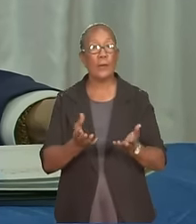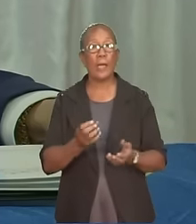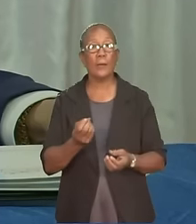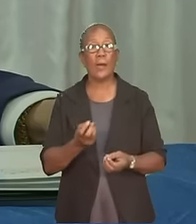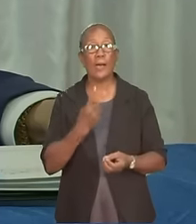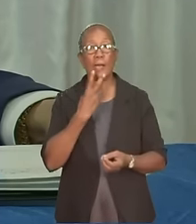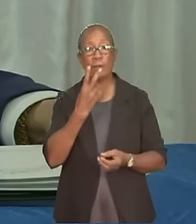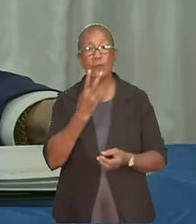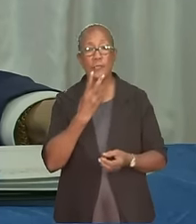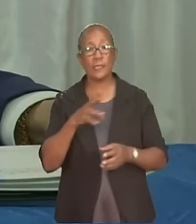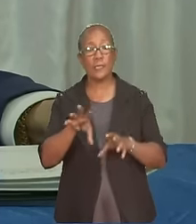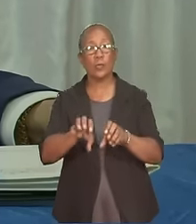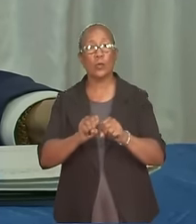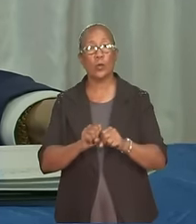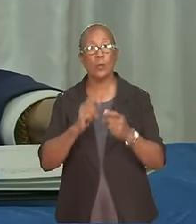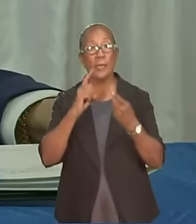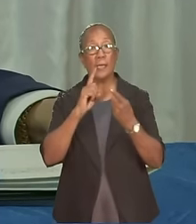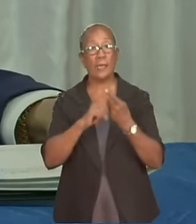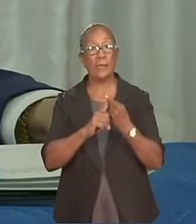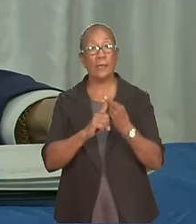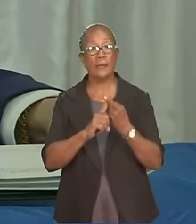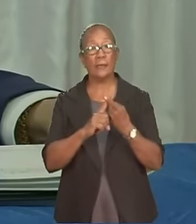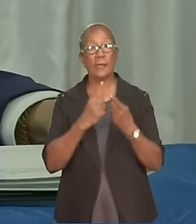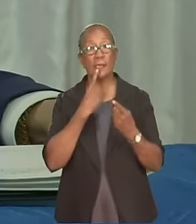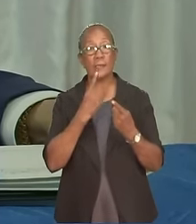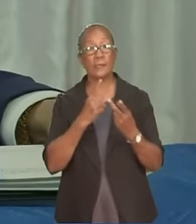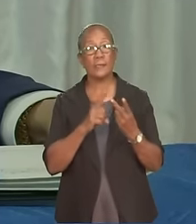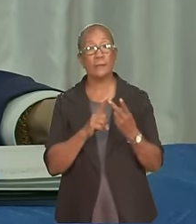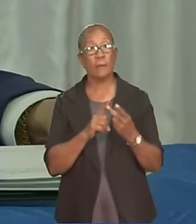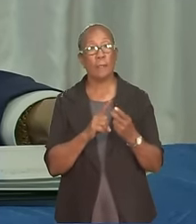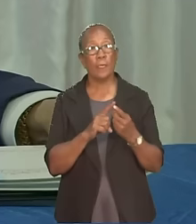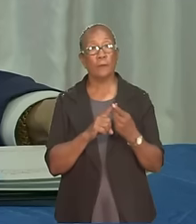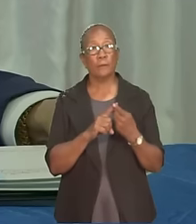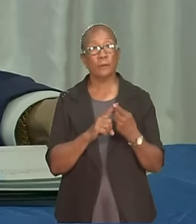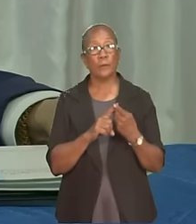getroffen. Een van de voorzieningen is namelijk, en